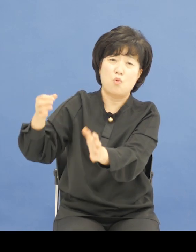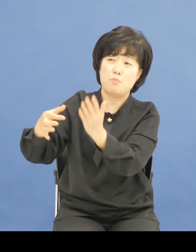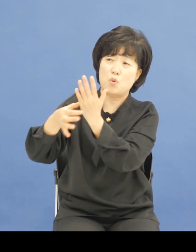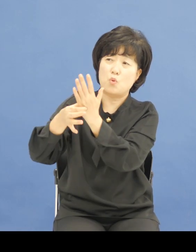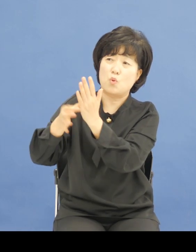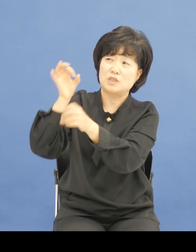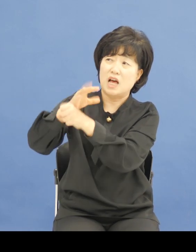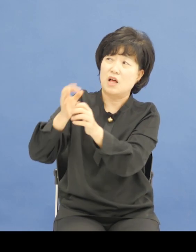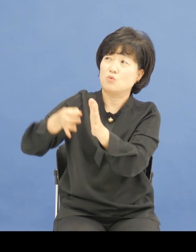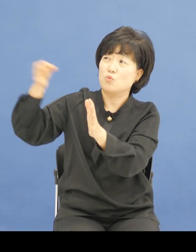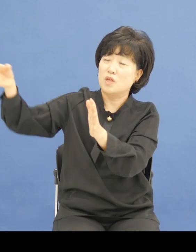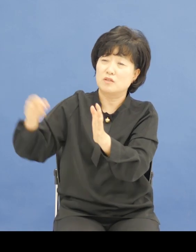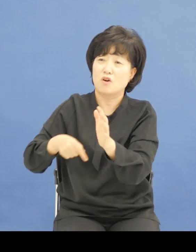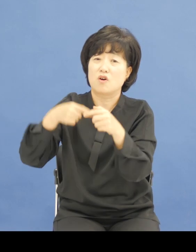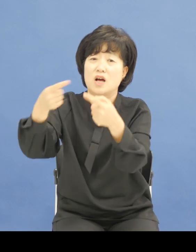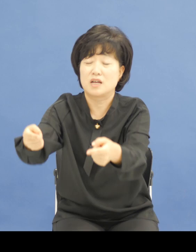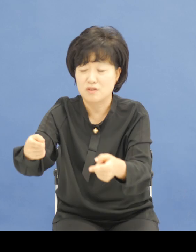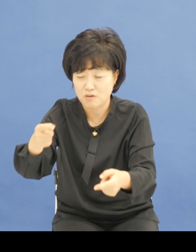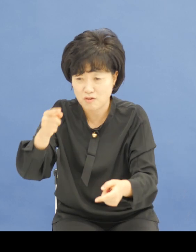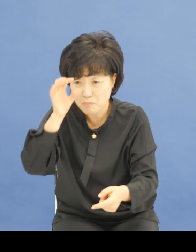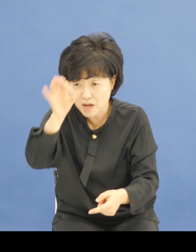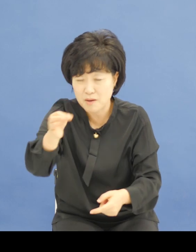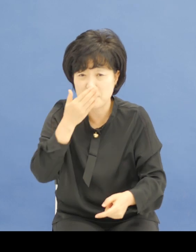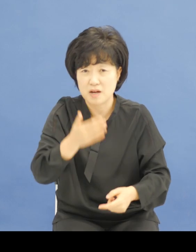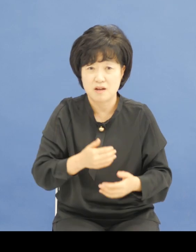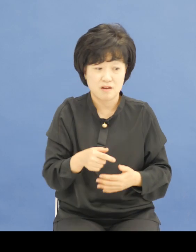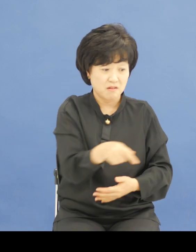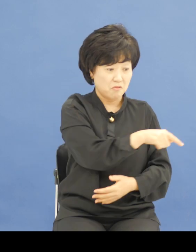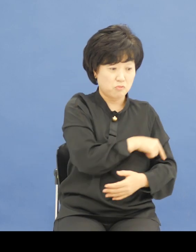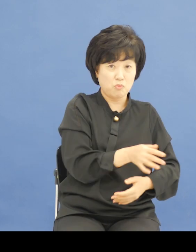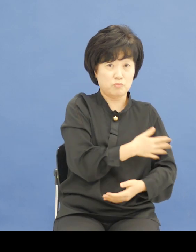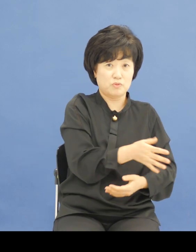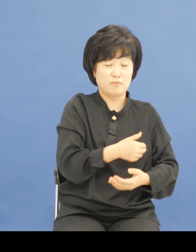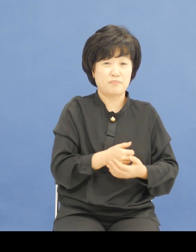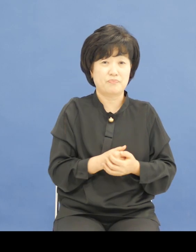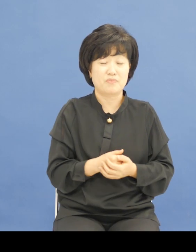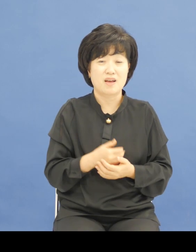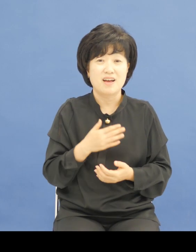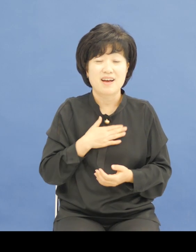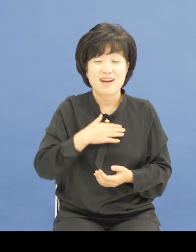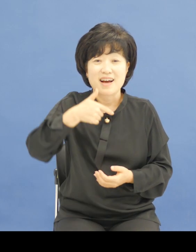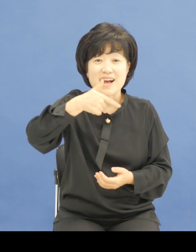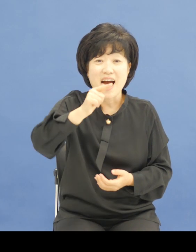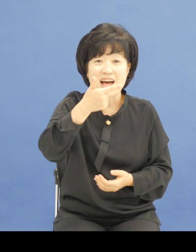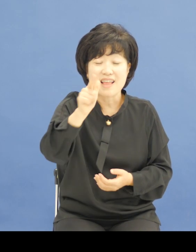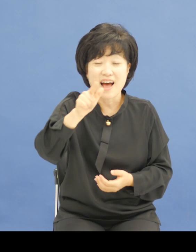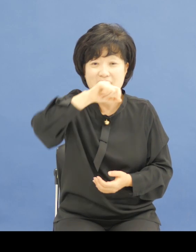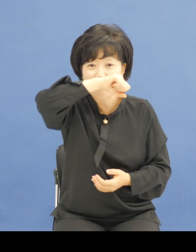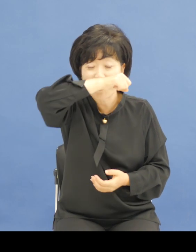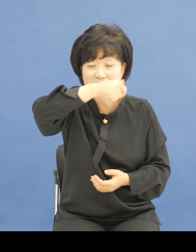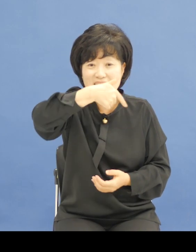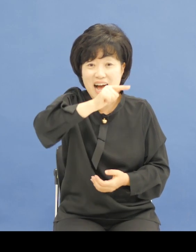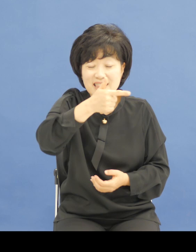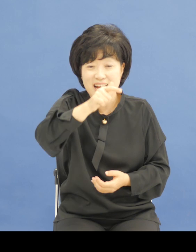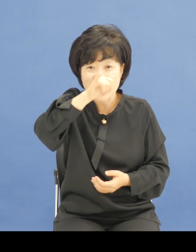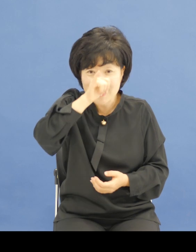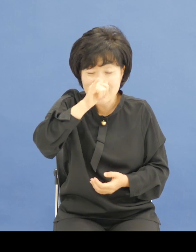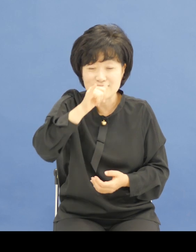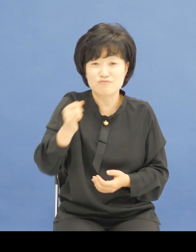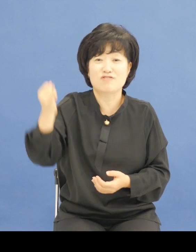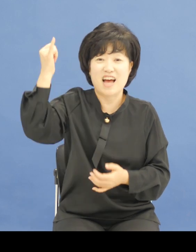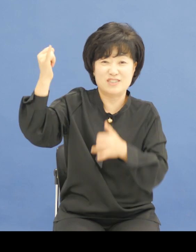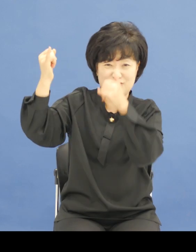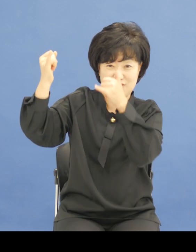같이 이제 시골 다니는 프로그램 할 때 가나에서 온 누나가 있었거든요. 네. 누나한테도 저희가 물어봤어요. 아프리카 가나에 갔으니까 코끼리랑